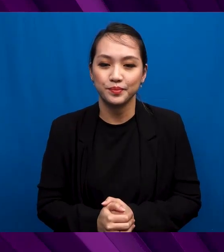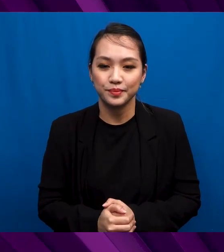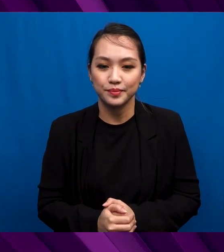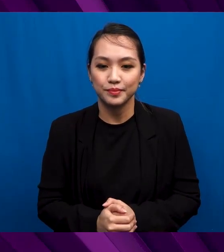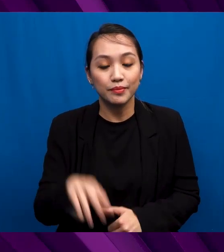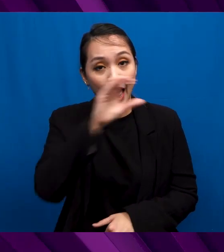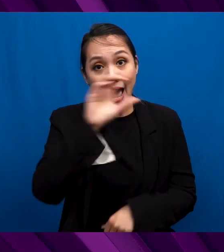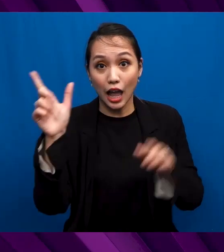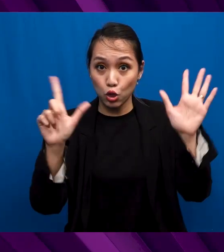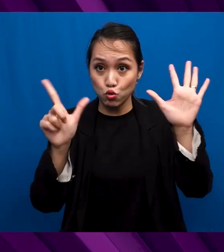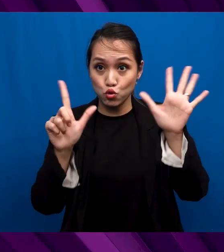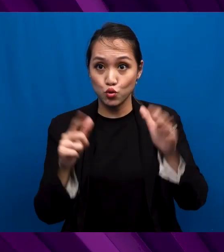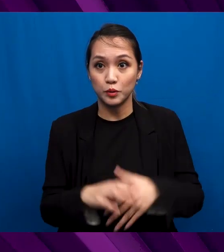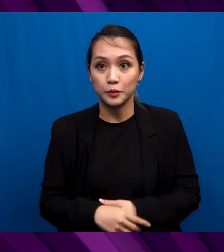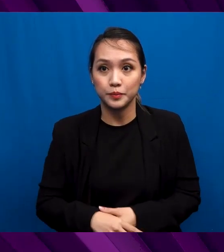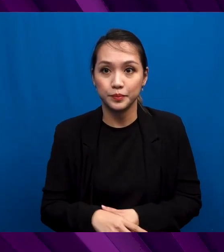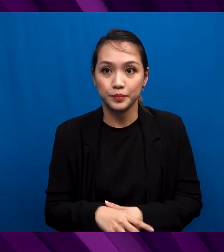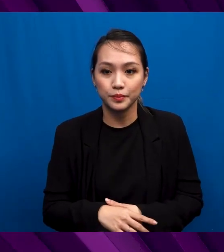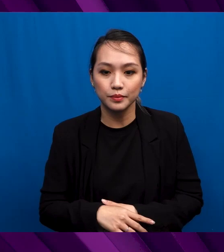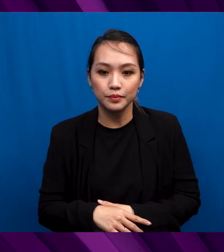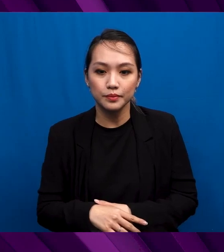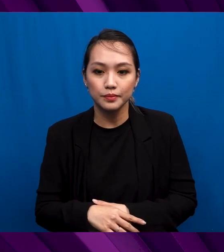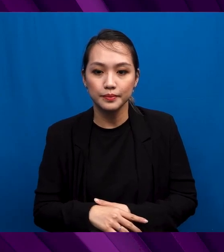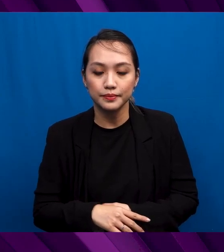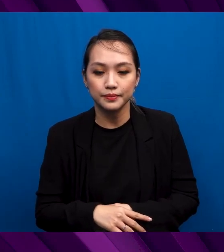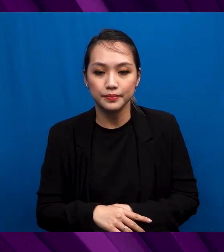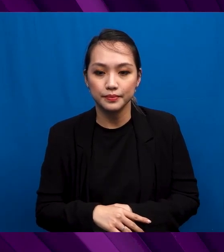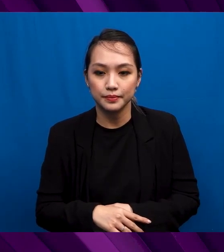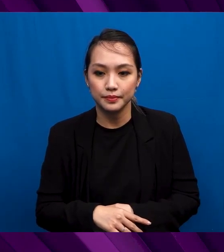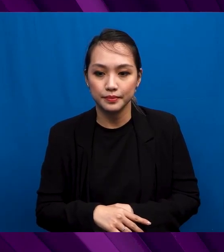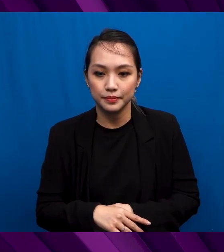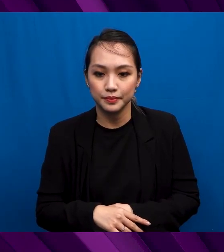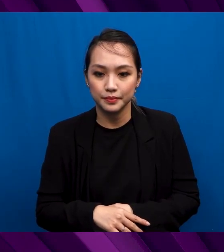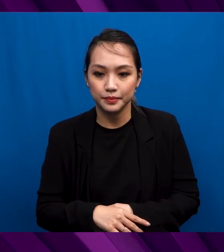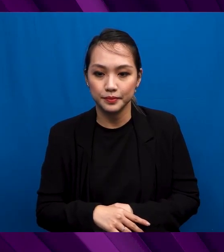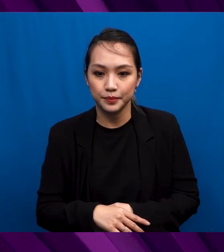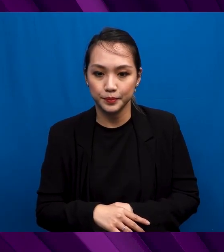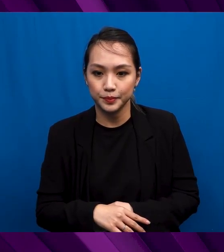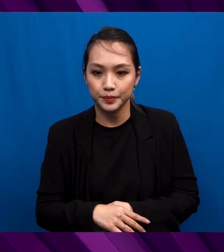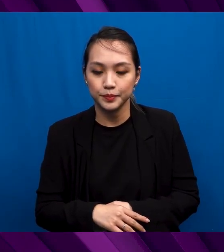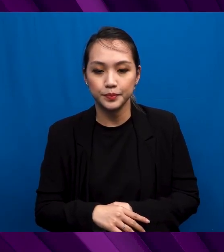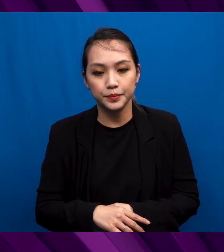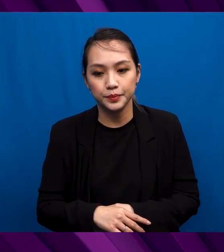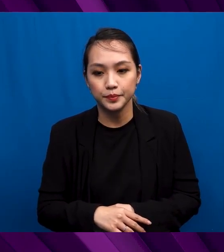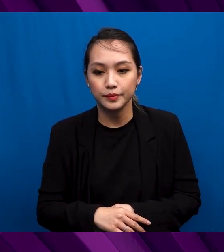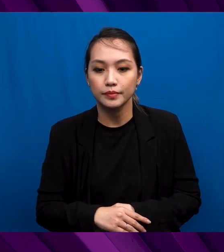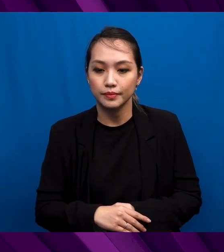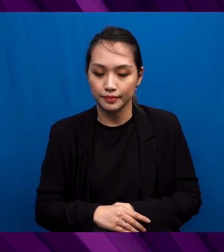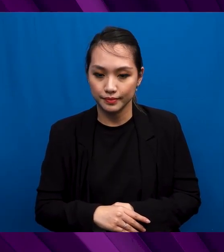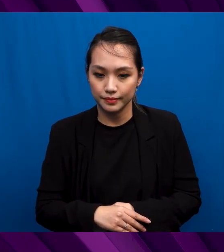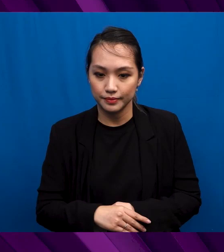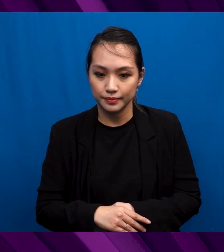Dengarlah ya Tuhan suara Yehuda dan bawalah dia kepada bangsanya. Berjuanglah baginya dengan tanganmu, dan jadilah